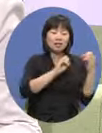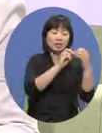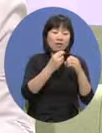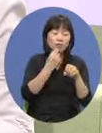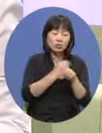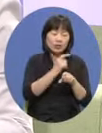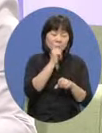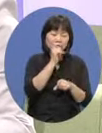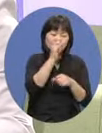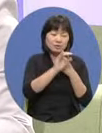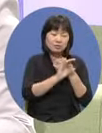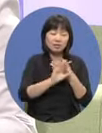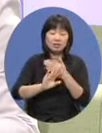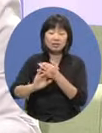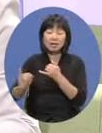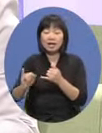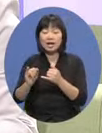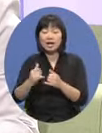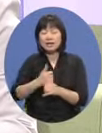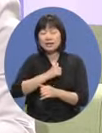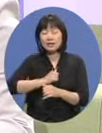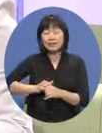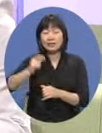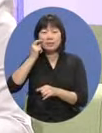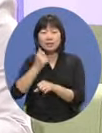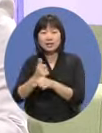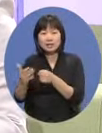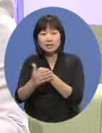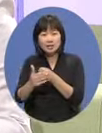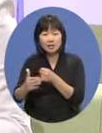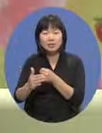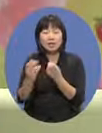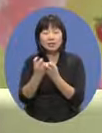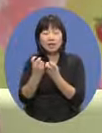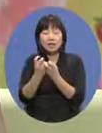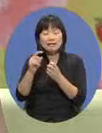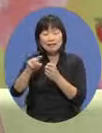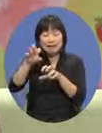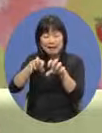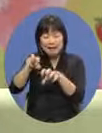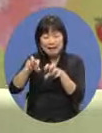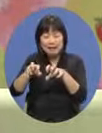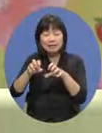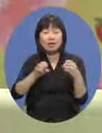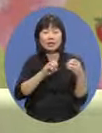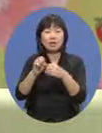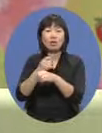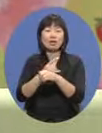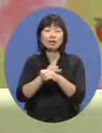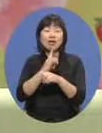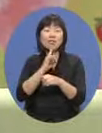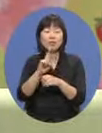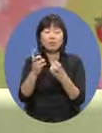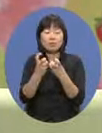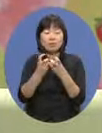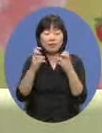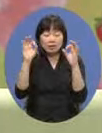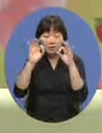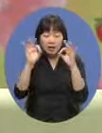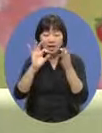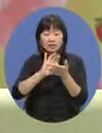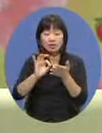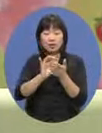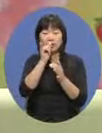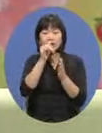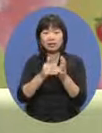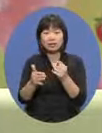안 하고 침묵을 하면 한쪽에서 못 견뎌 가지고 어떻게든지 긁어 이제 그걸 해야 예, 되는데 긁어서라도 대화를 하자 그러고 막 무슨 방법을 써